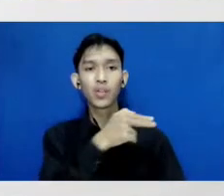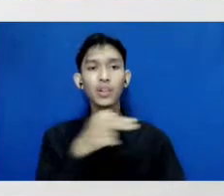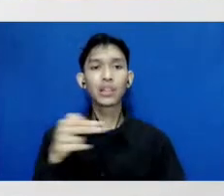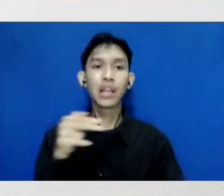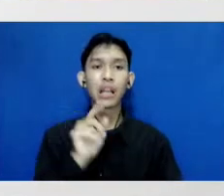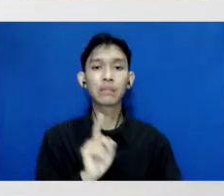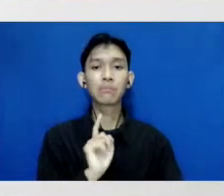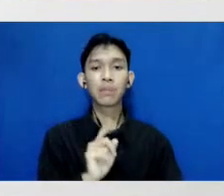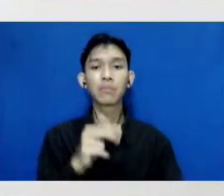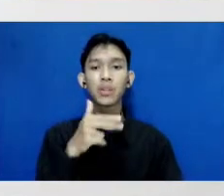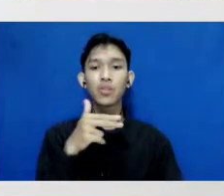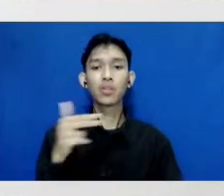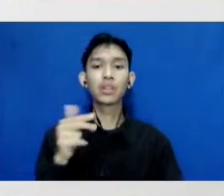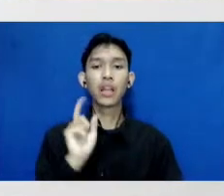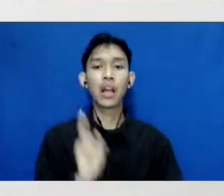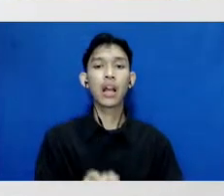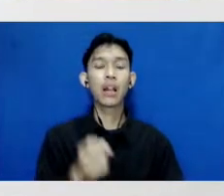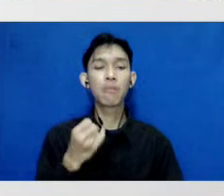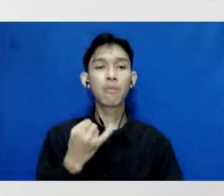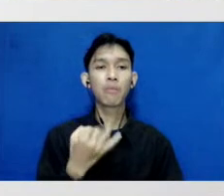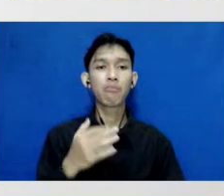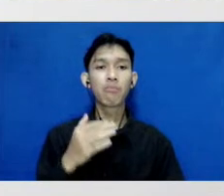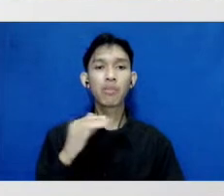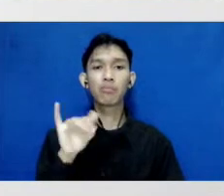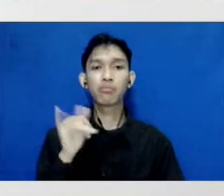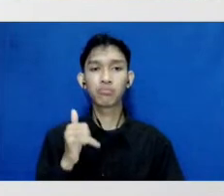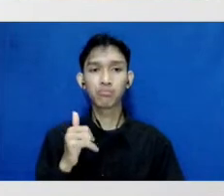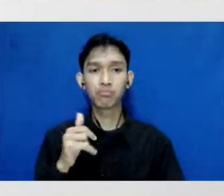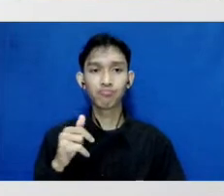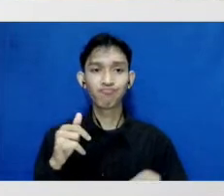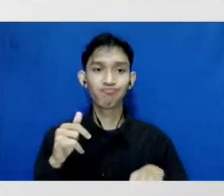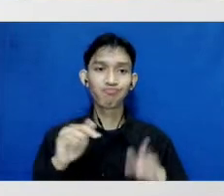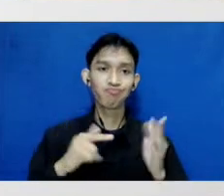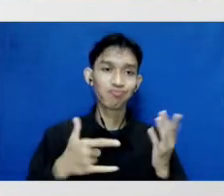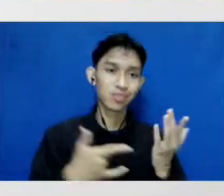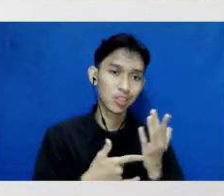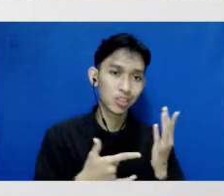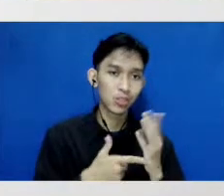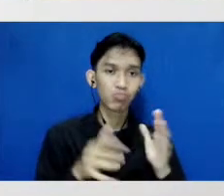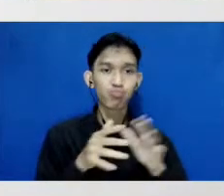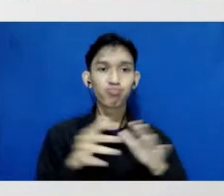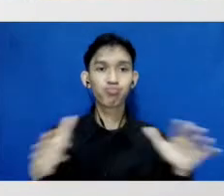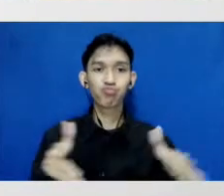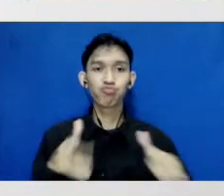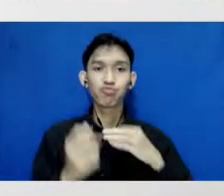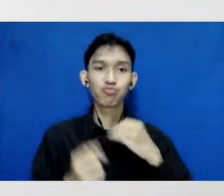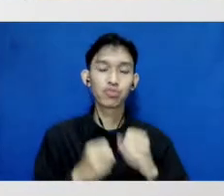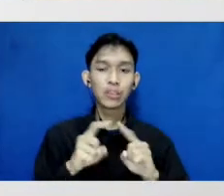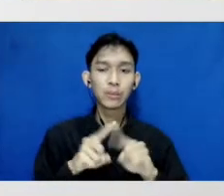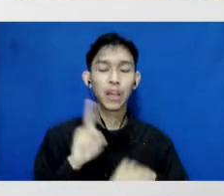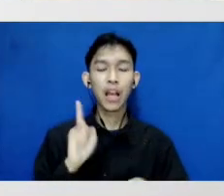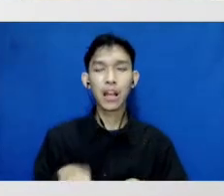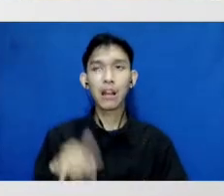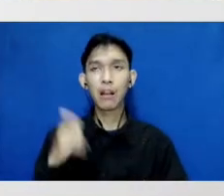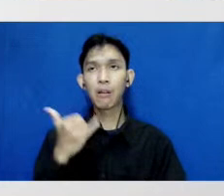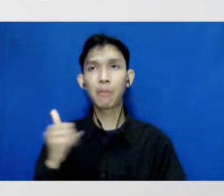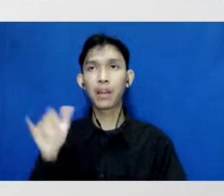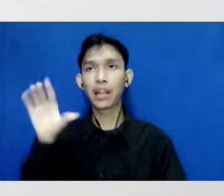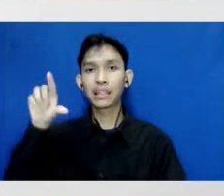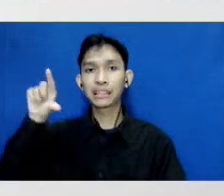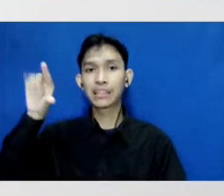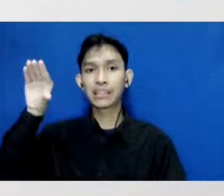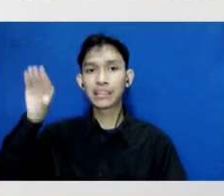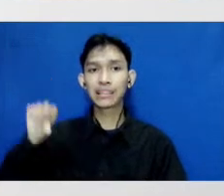di Indonesia itu ada pemain big tech companies, betul, tapi juga ada pemain-pemain kecil yang bahkan mereka pun belum sadar